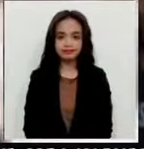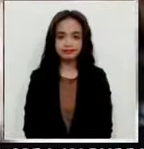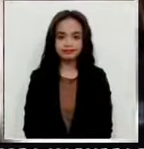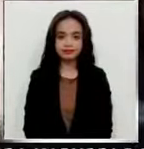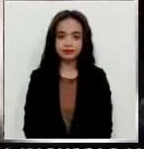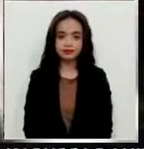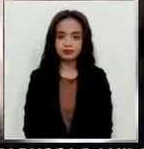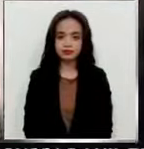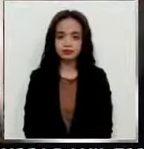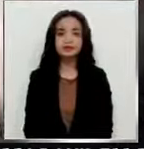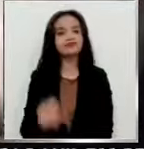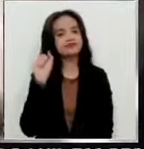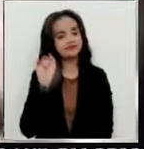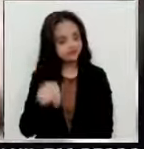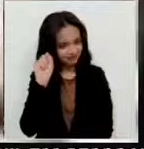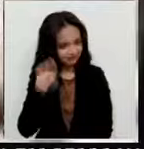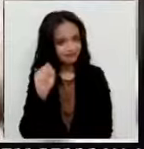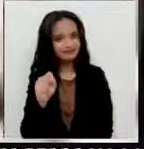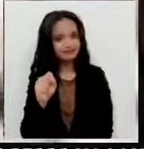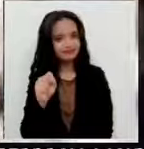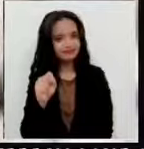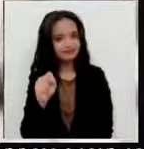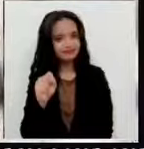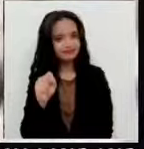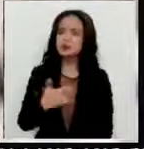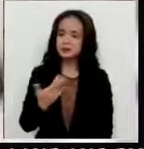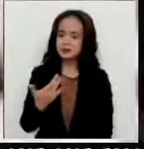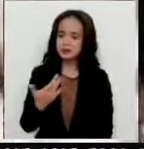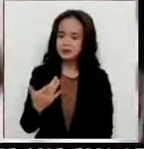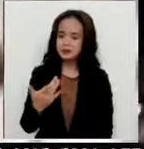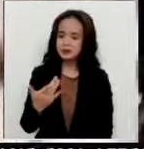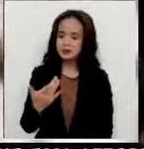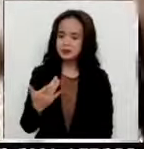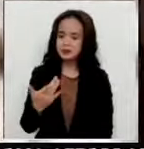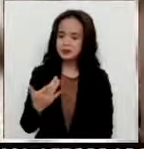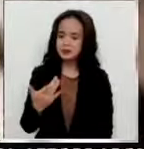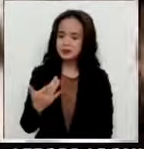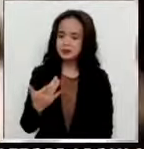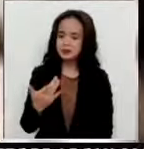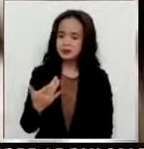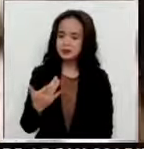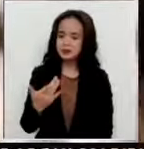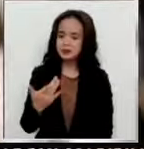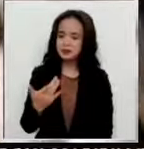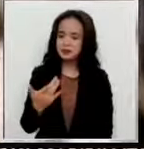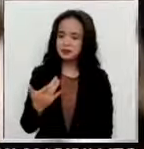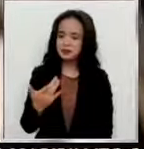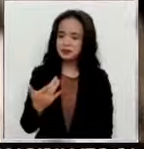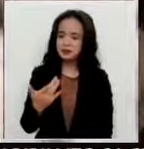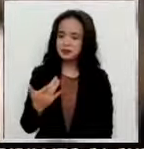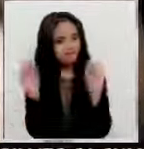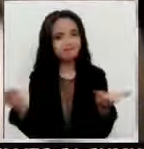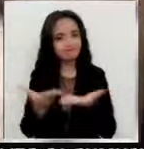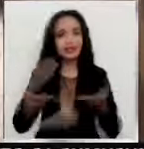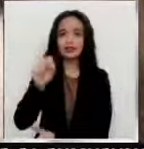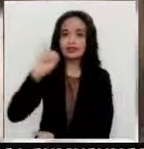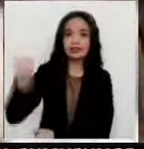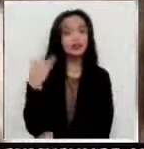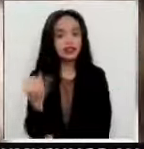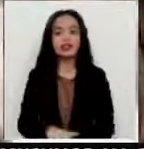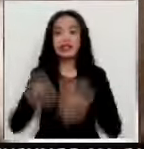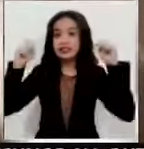Yes, Vicky! Feel na nga ang Kapaskuhan dito sa San Juan City. At dito po sa lugar na ito,